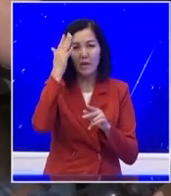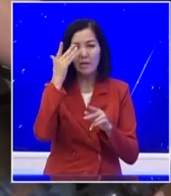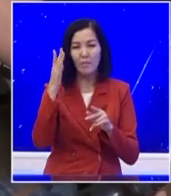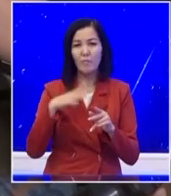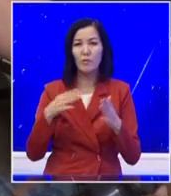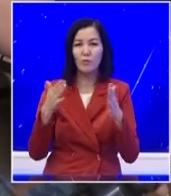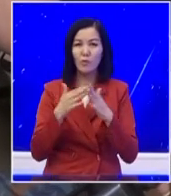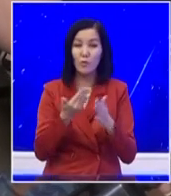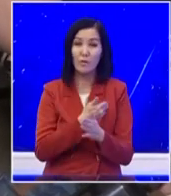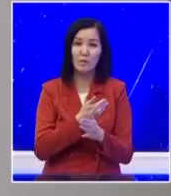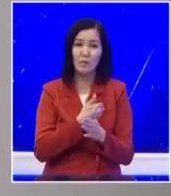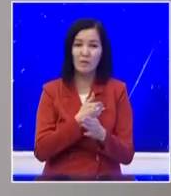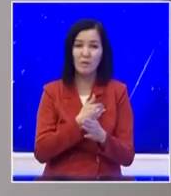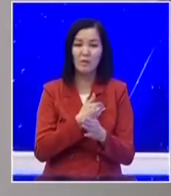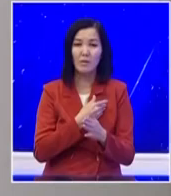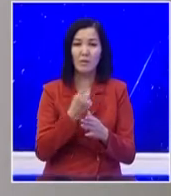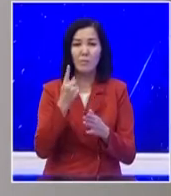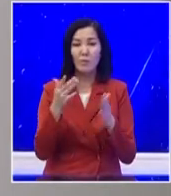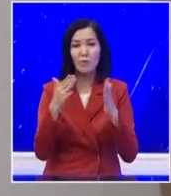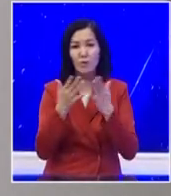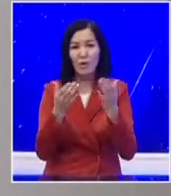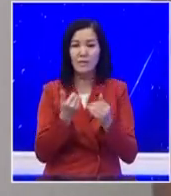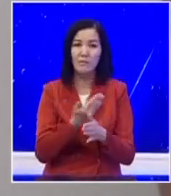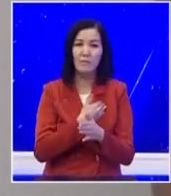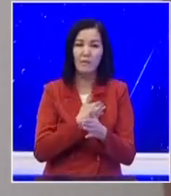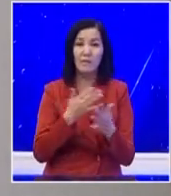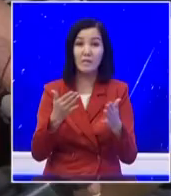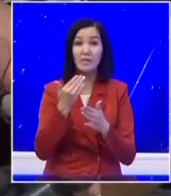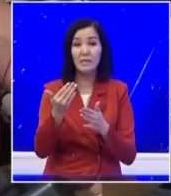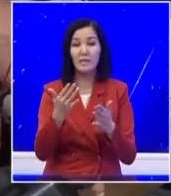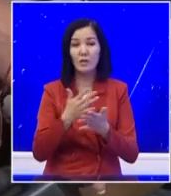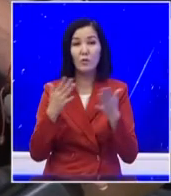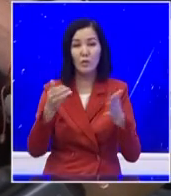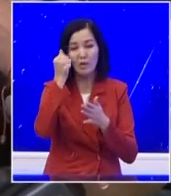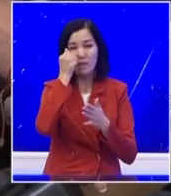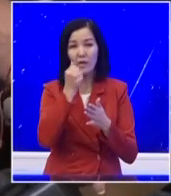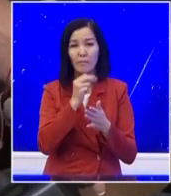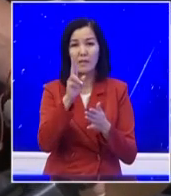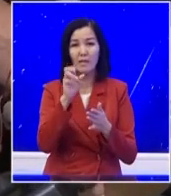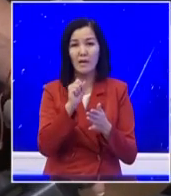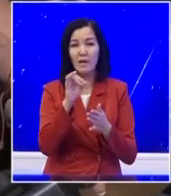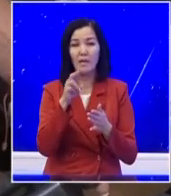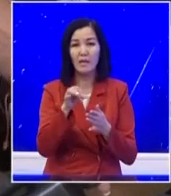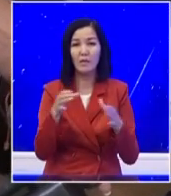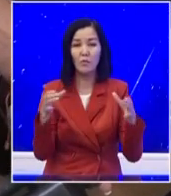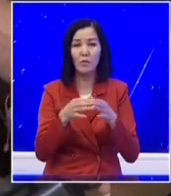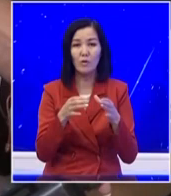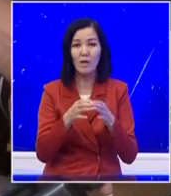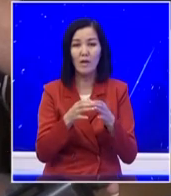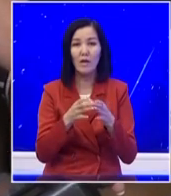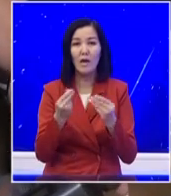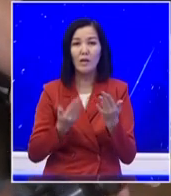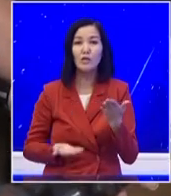осы үйіміз. Бір баспаналы болсам деген. Сіздерге үлкен рахмет. Қарекет қорына, қарекет қорына